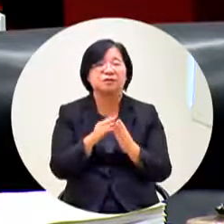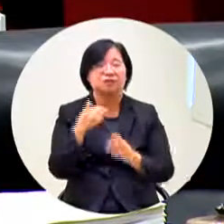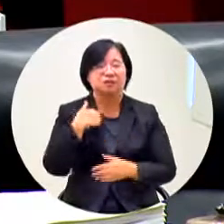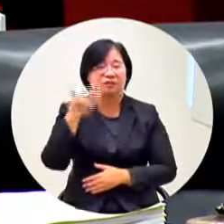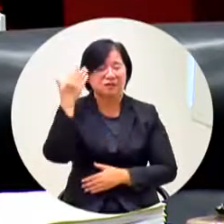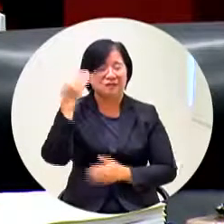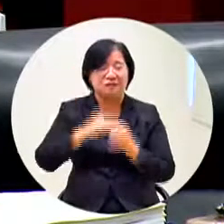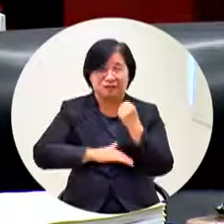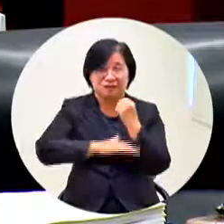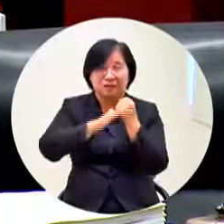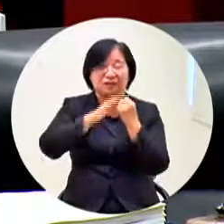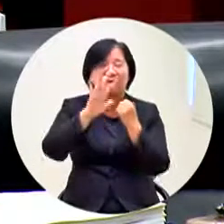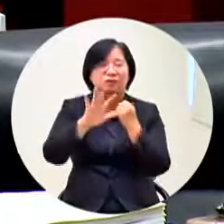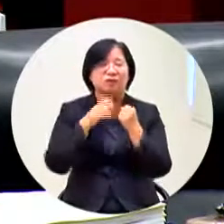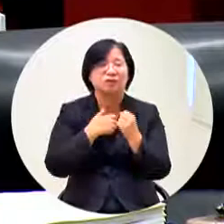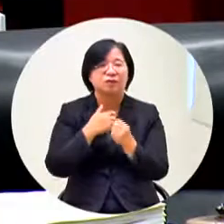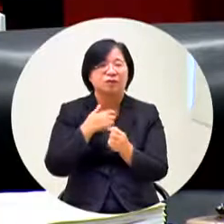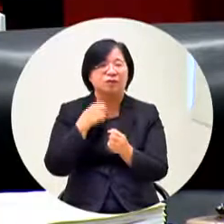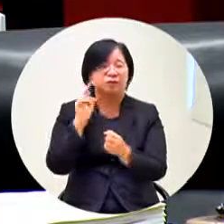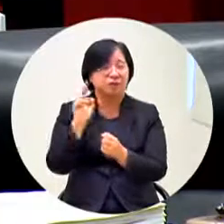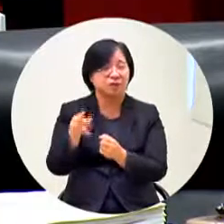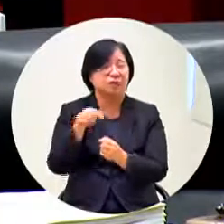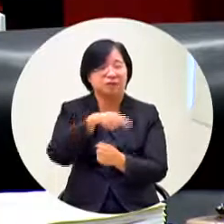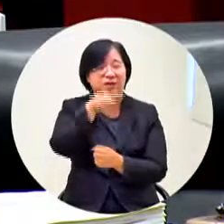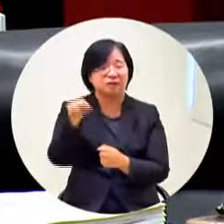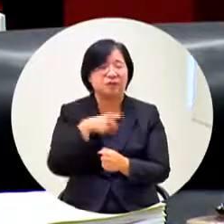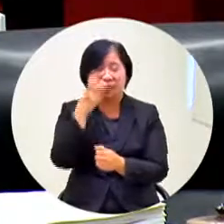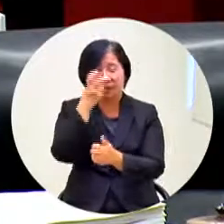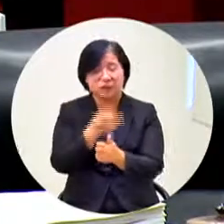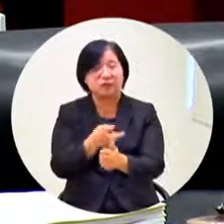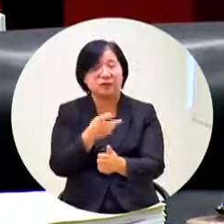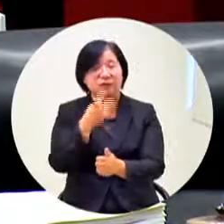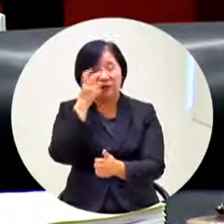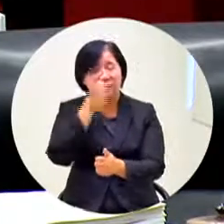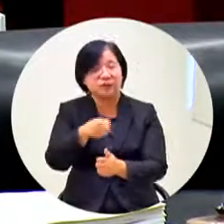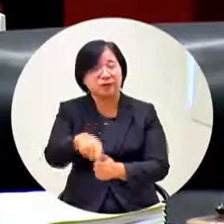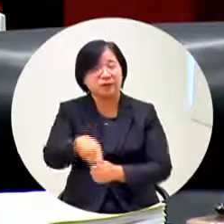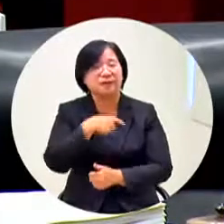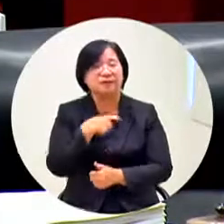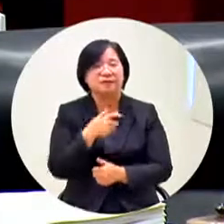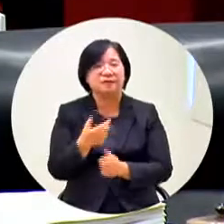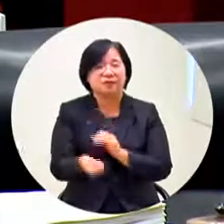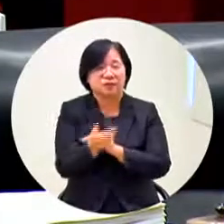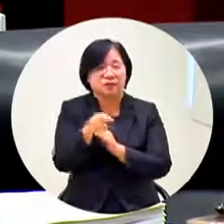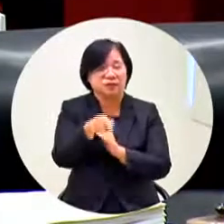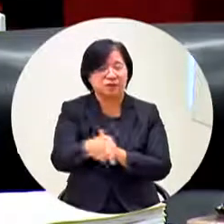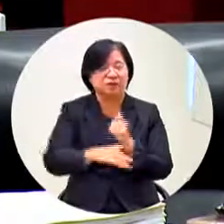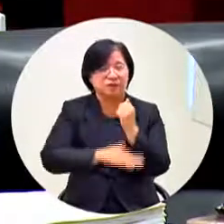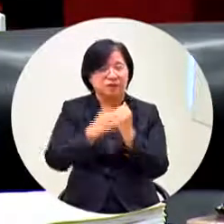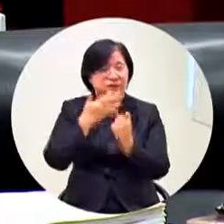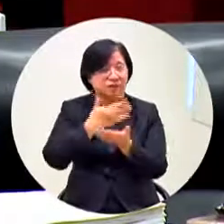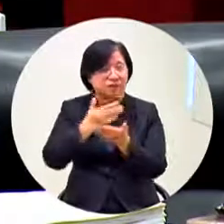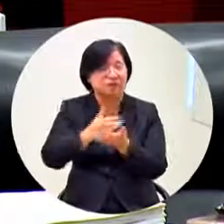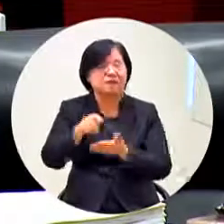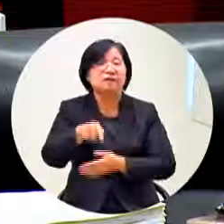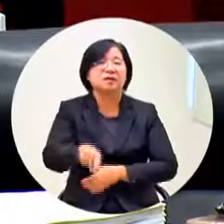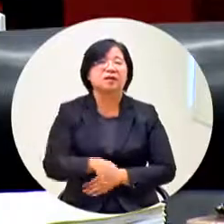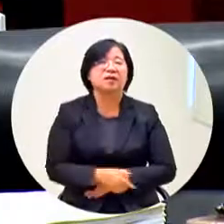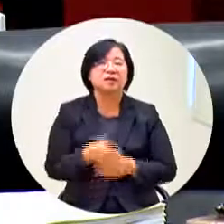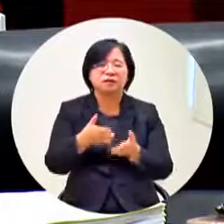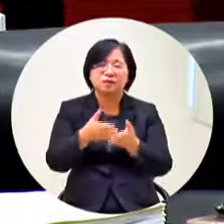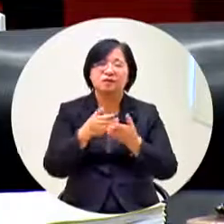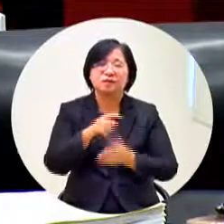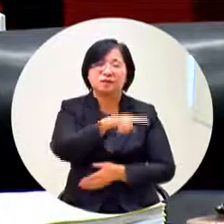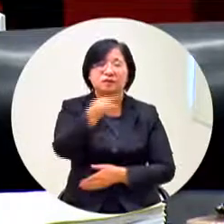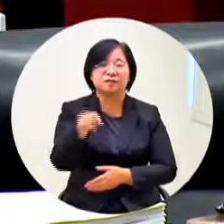水，我们当时有请你们去做会刊的时候，希望这一块能够也尽快把那个淹水问题解决，但是最重要的是大家